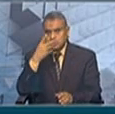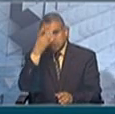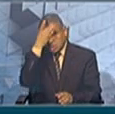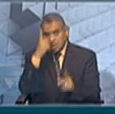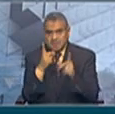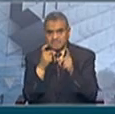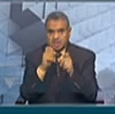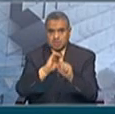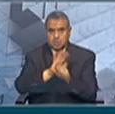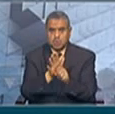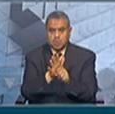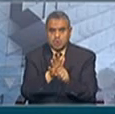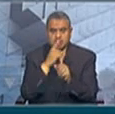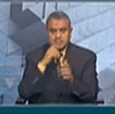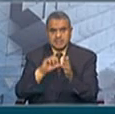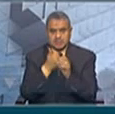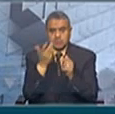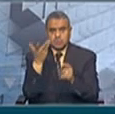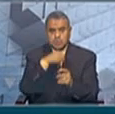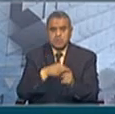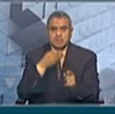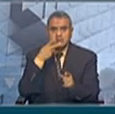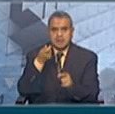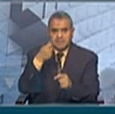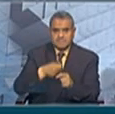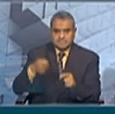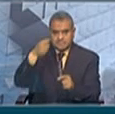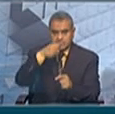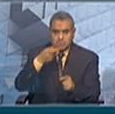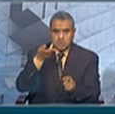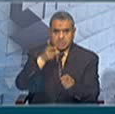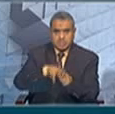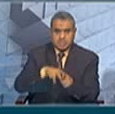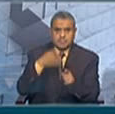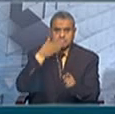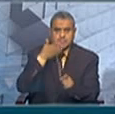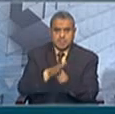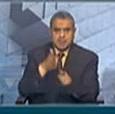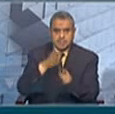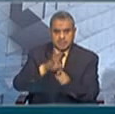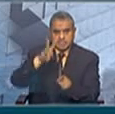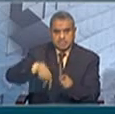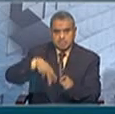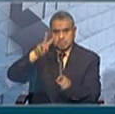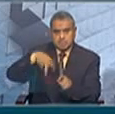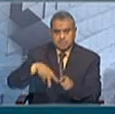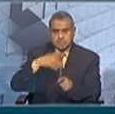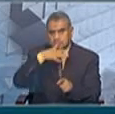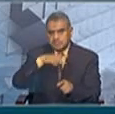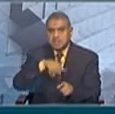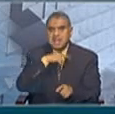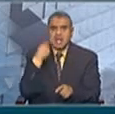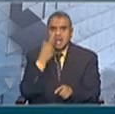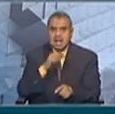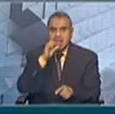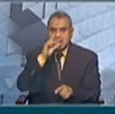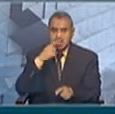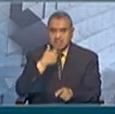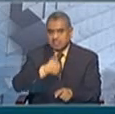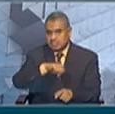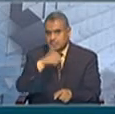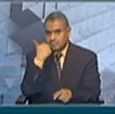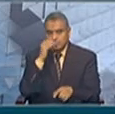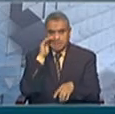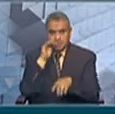إصابة جديدة بفيروس كورونا المستجد إضافة إلى 18 حالة وفاة. وقال الدكتور خالد مجاهد إن الأمس شهد